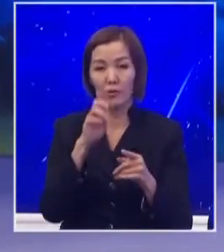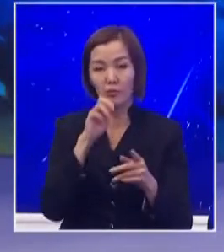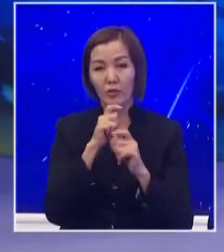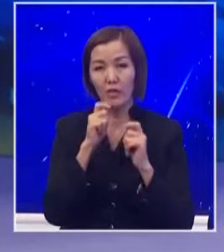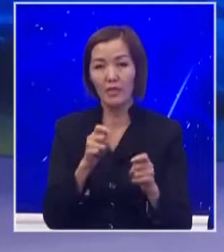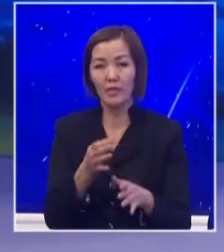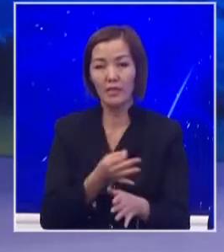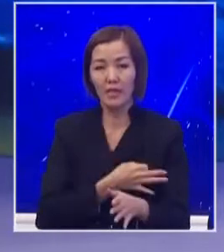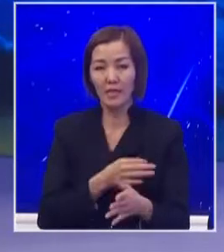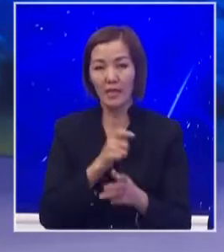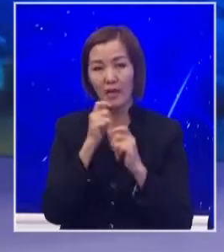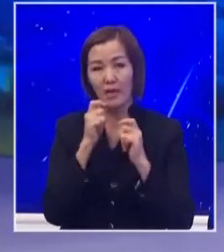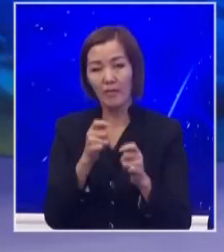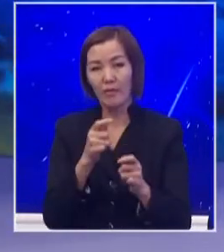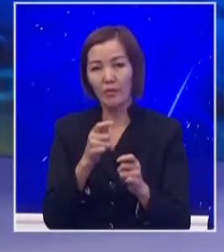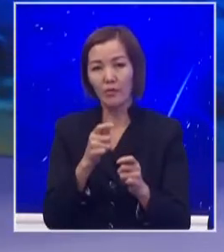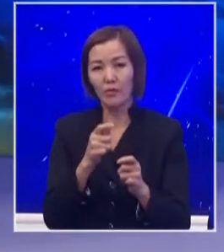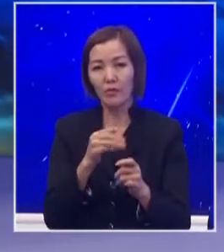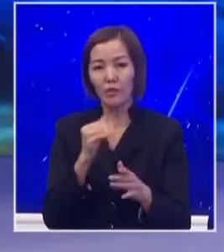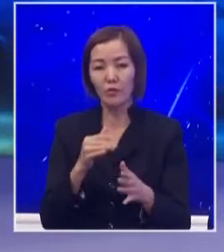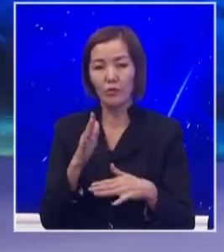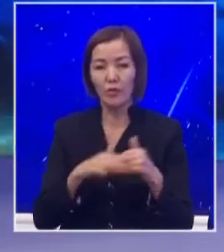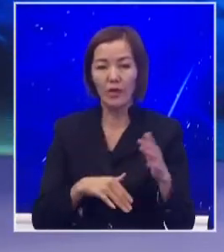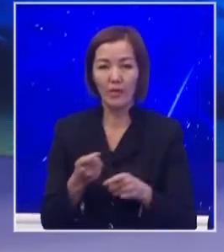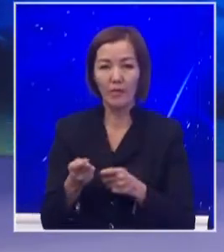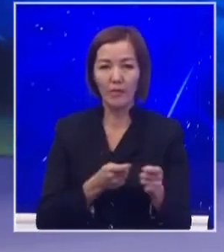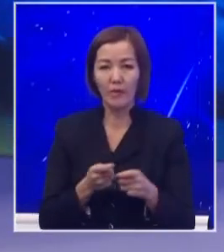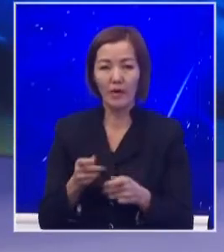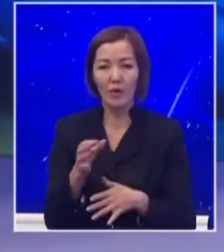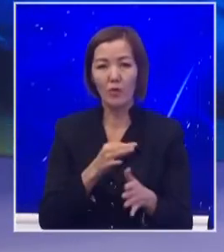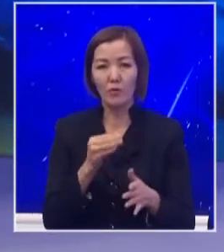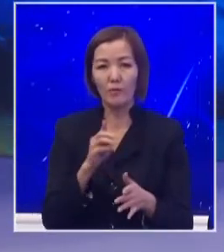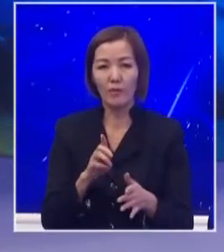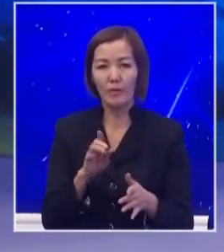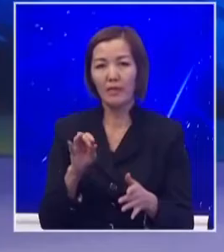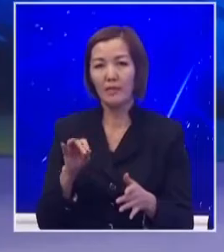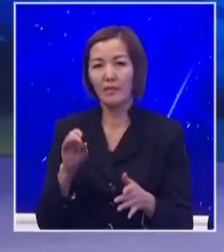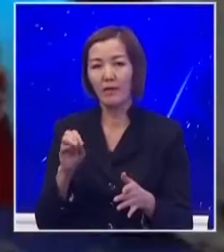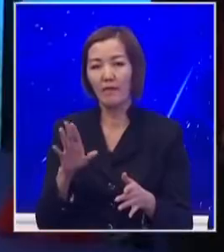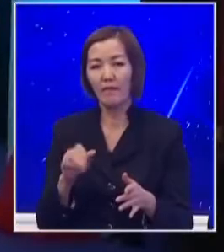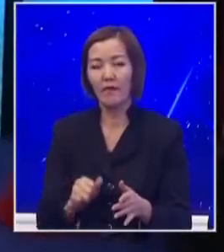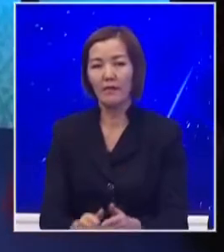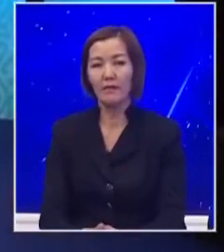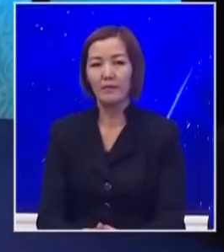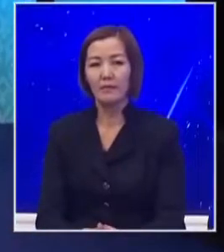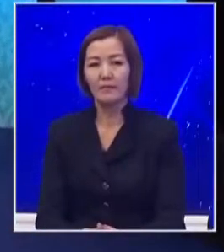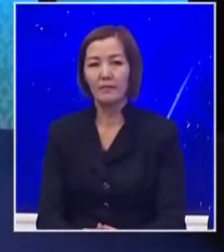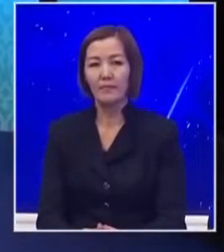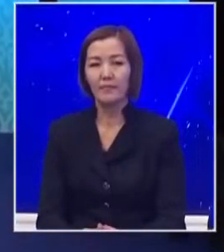также знаки почетного гражданина ЖТСУ из рук акима области Бейбита Исабаева.